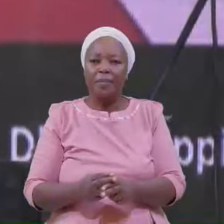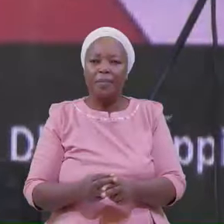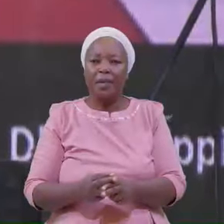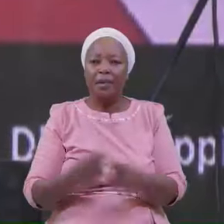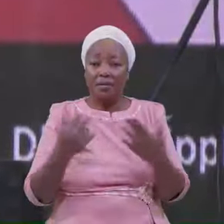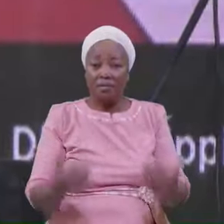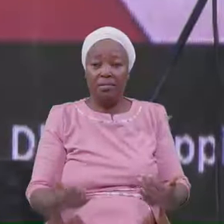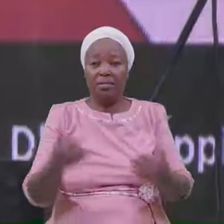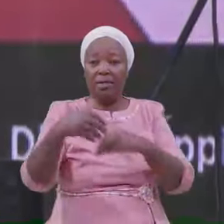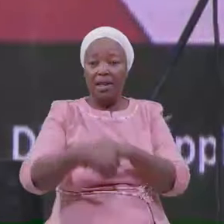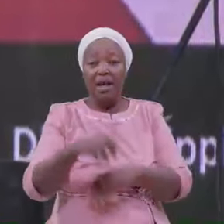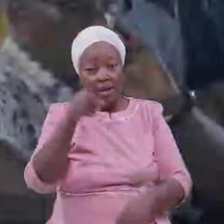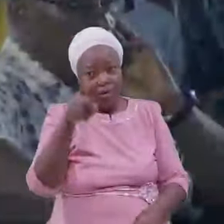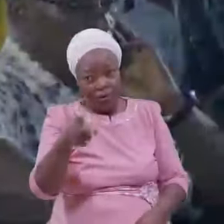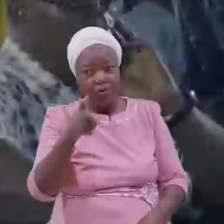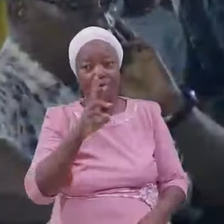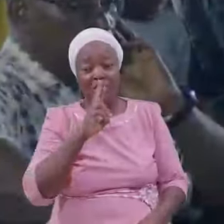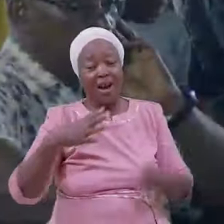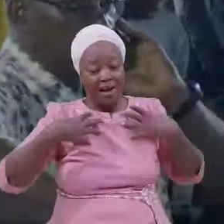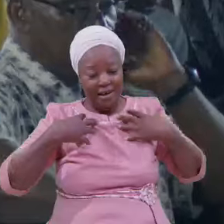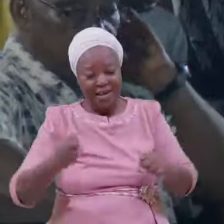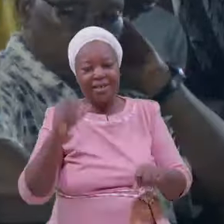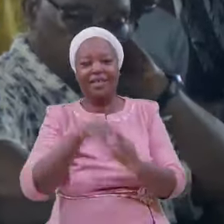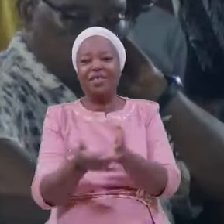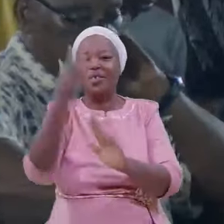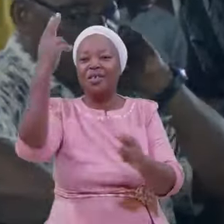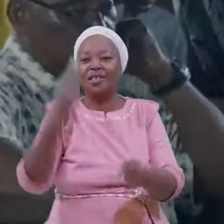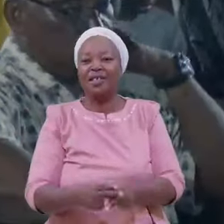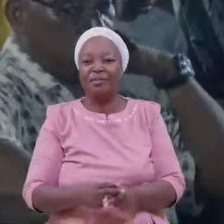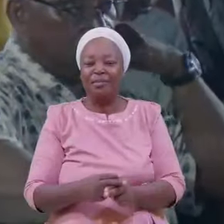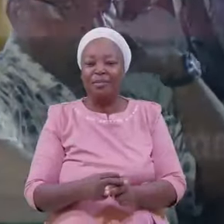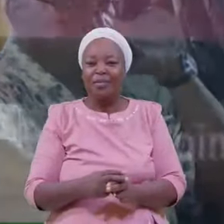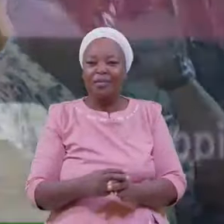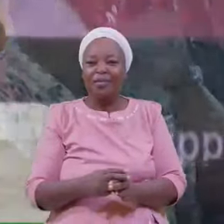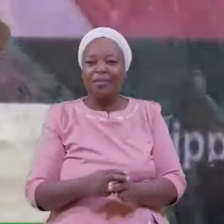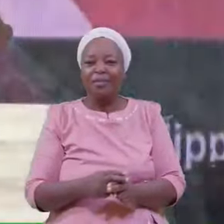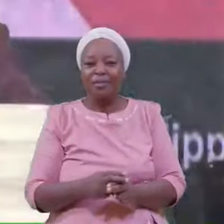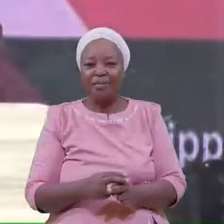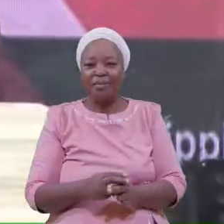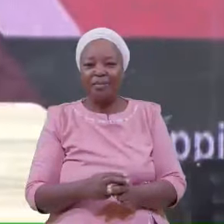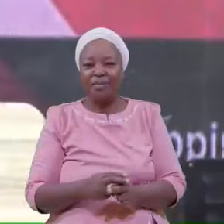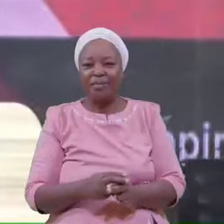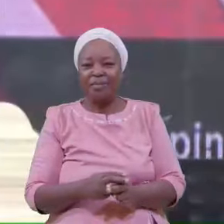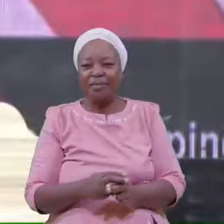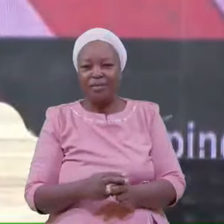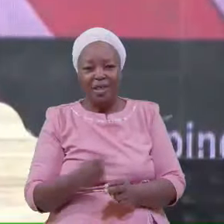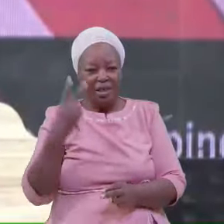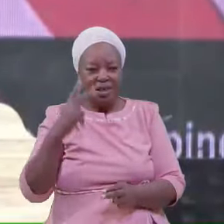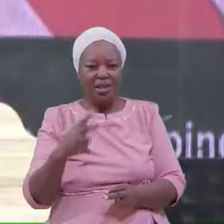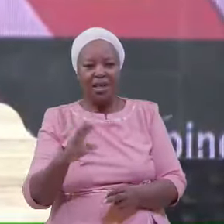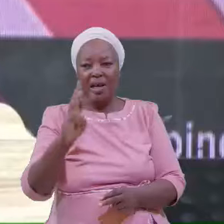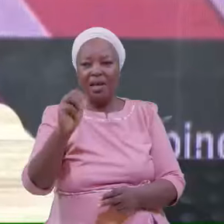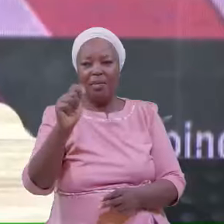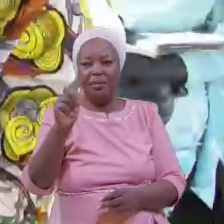you are healed. Ngayong gabi, pinagaling ka ng Panginoon. Look at Matthew chapter 8.